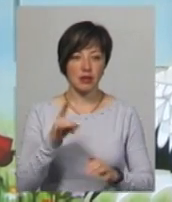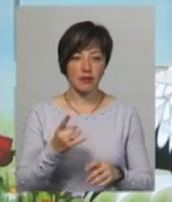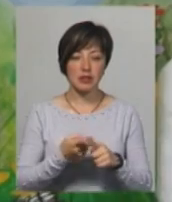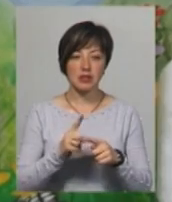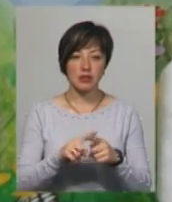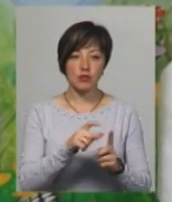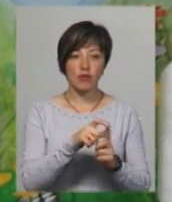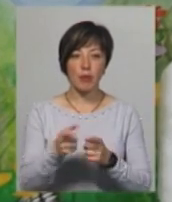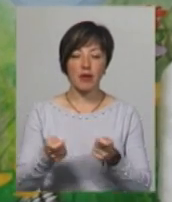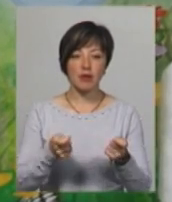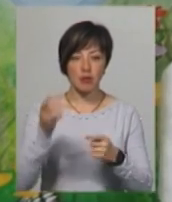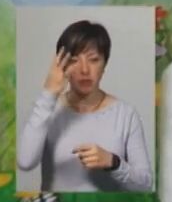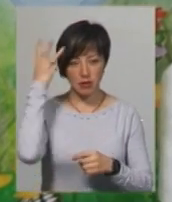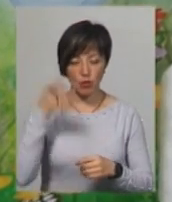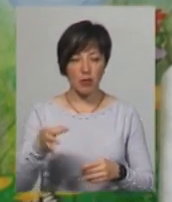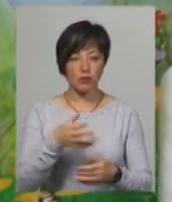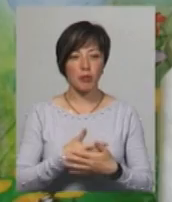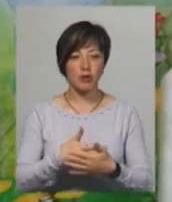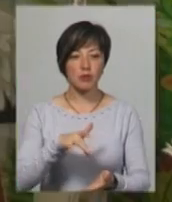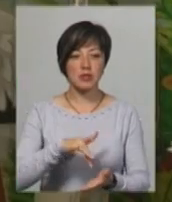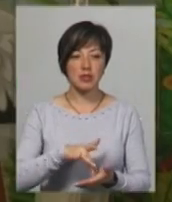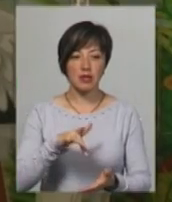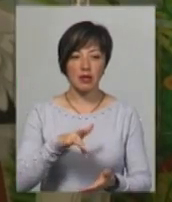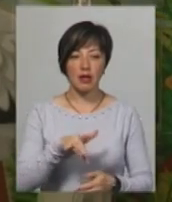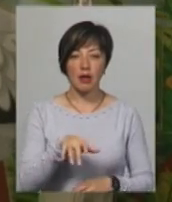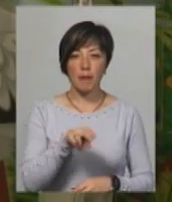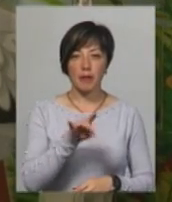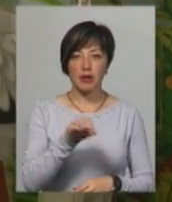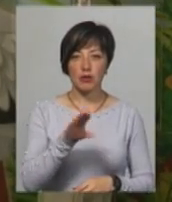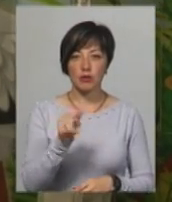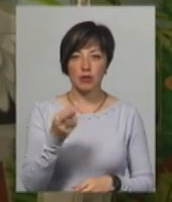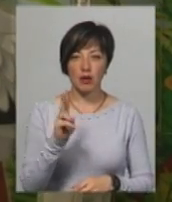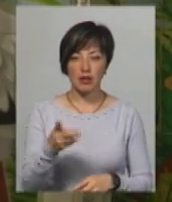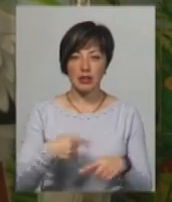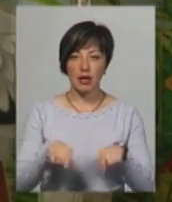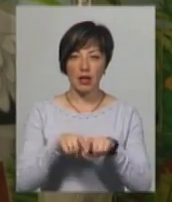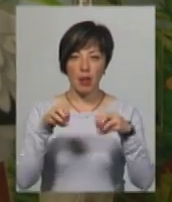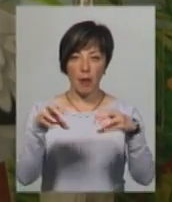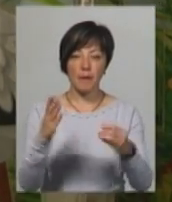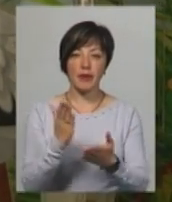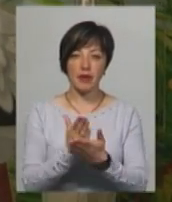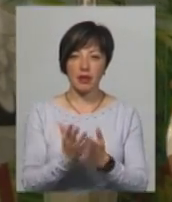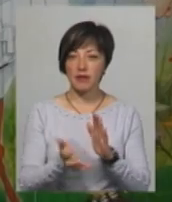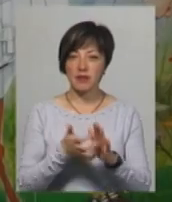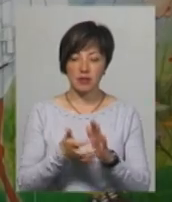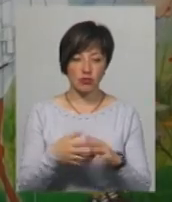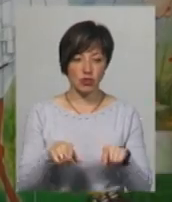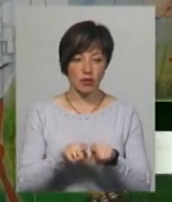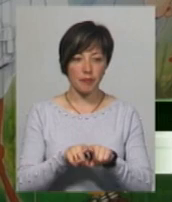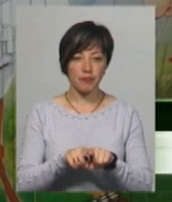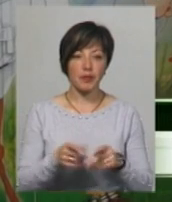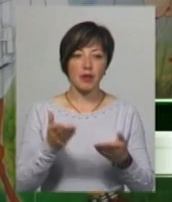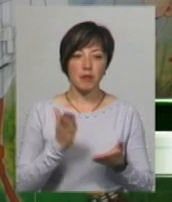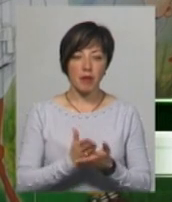За словами керівника Хмельницького обласного перинатального центру Лариси Притуляк, такі лампи у медзакладі вже є, та їх не вистачає. Ми маємо